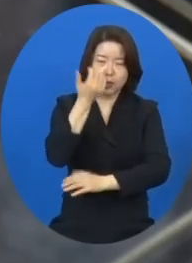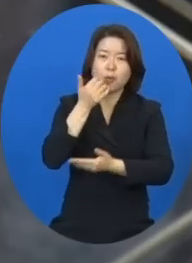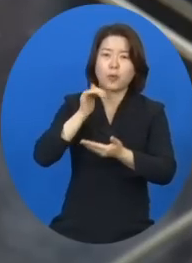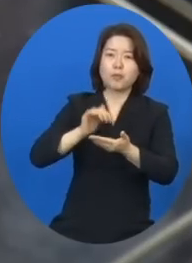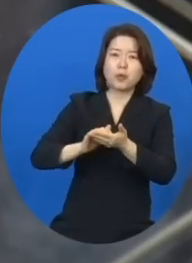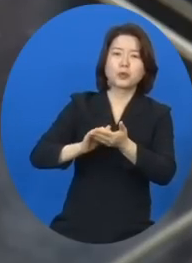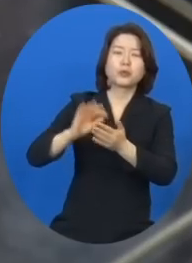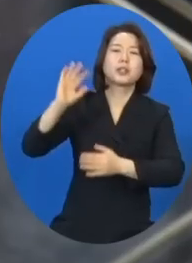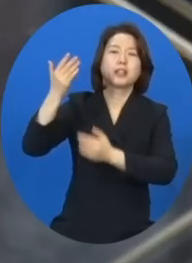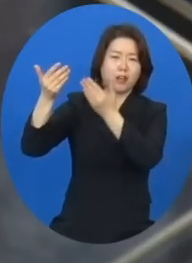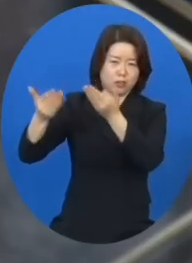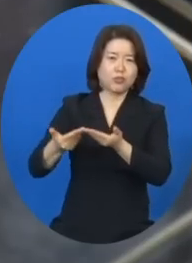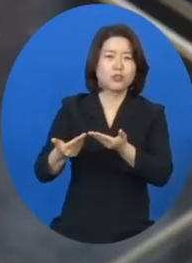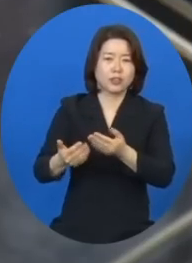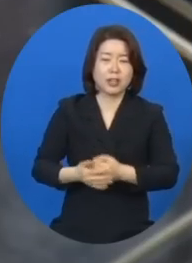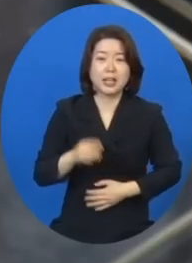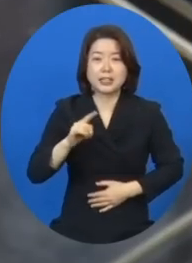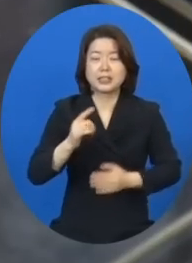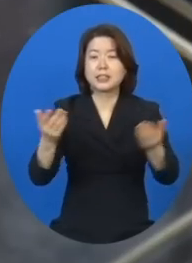되실 것입니다.